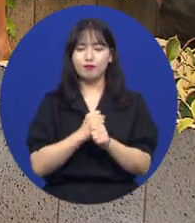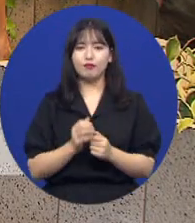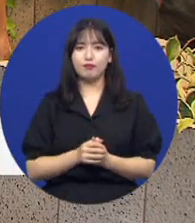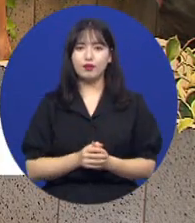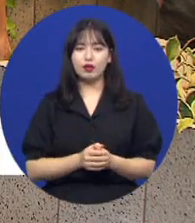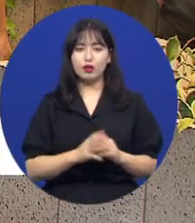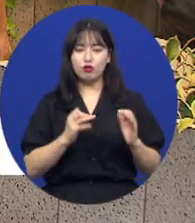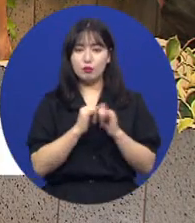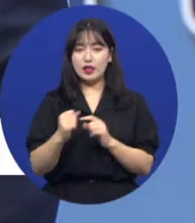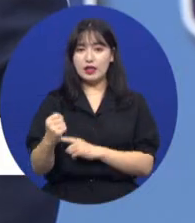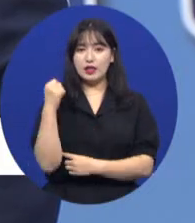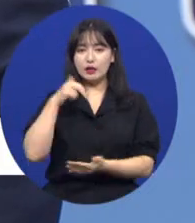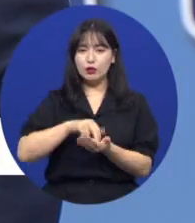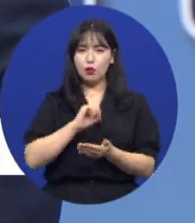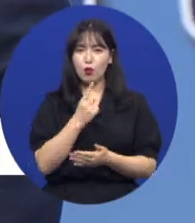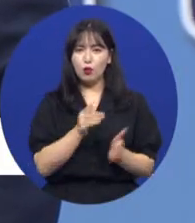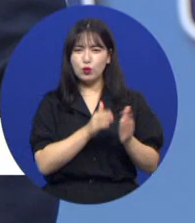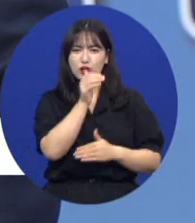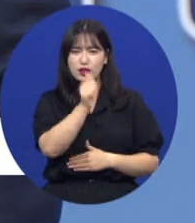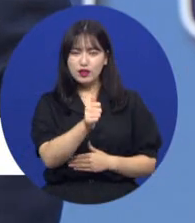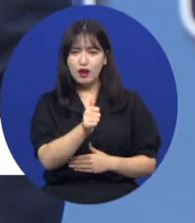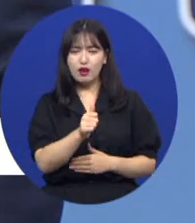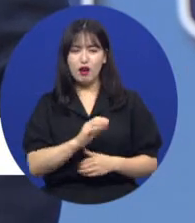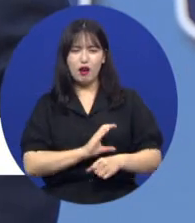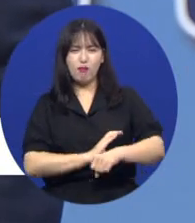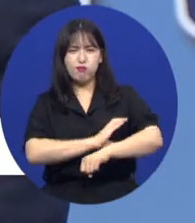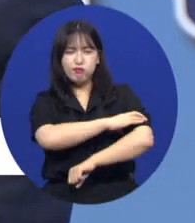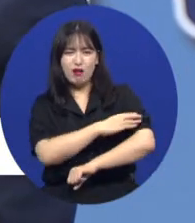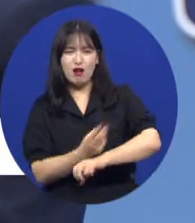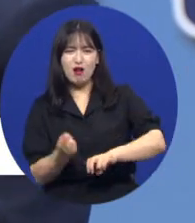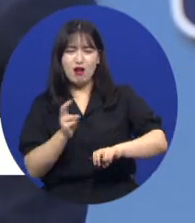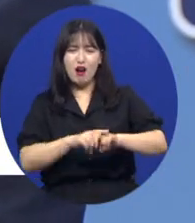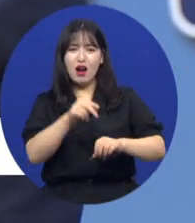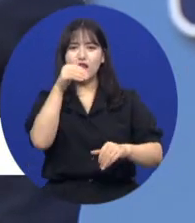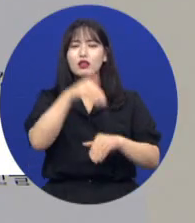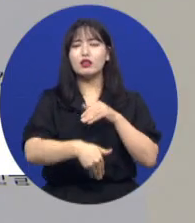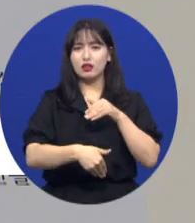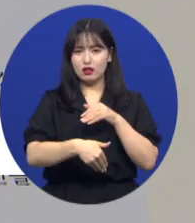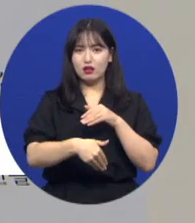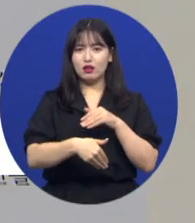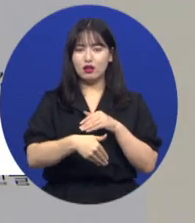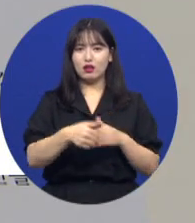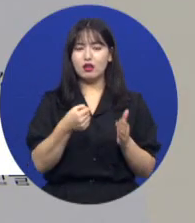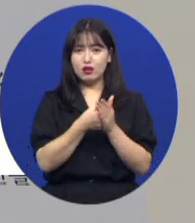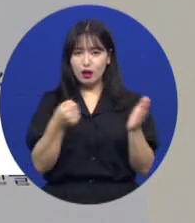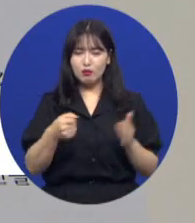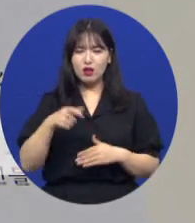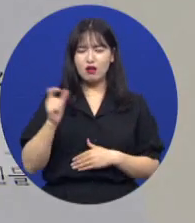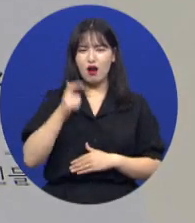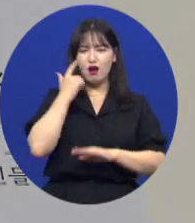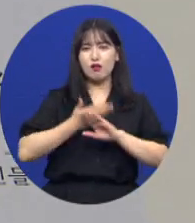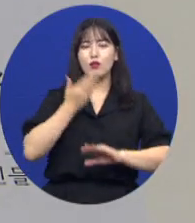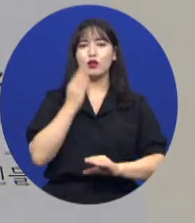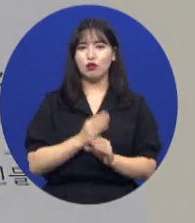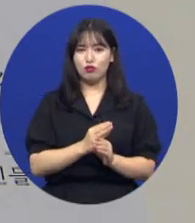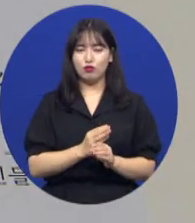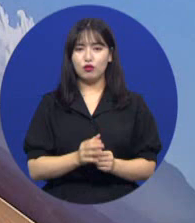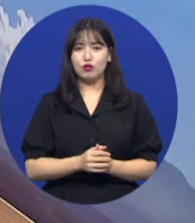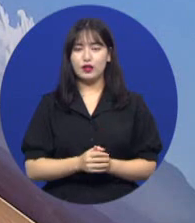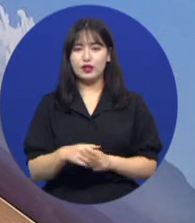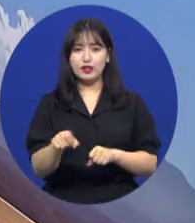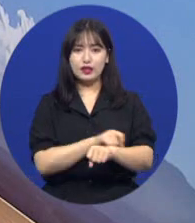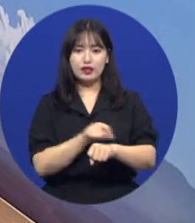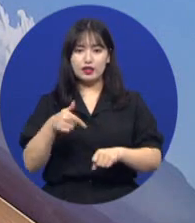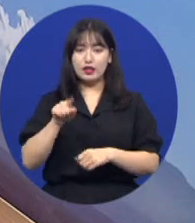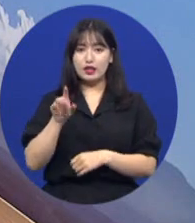도당은 우영 운 지사가 제왕적 도지사 로 군림하게 따는 의지를 드러냈다 며 강하게 반발했습니다 특히